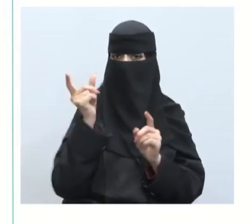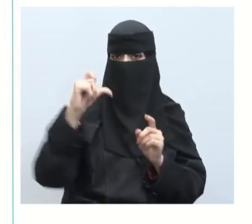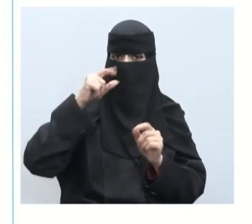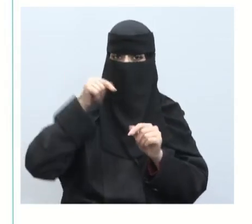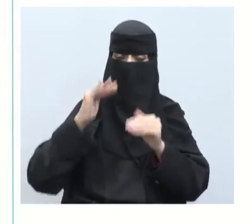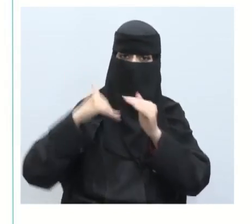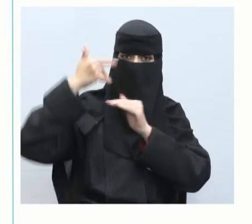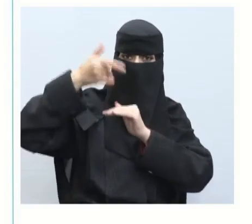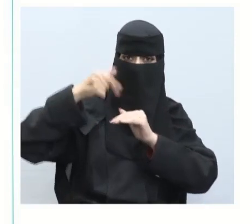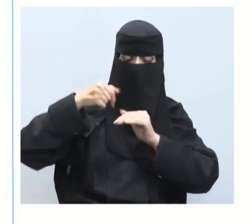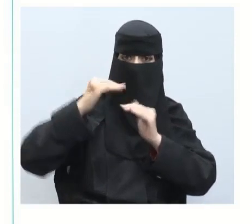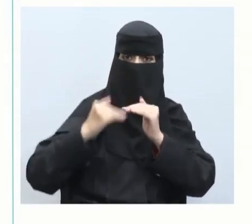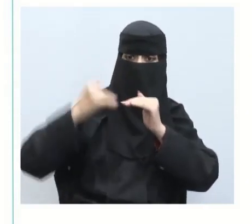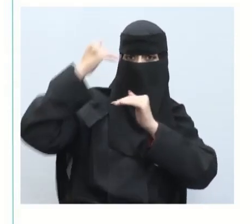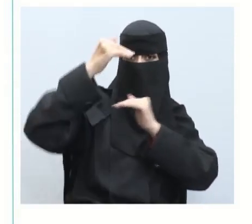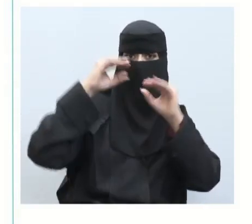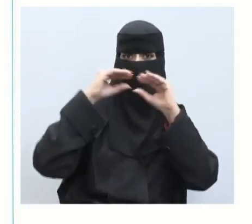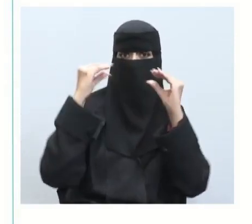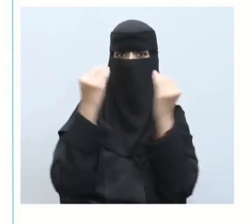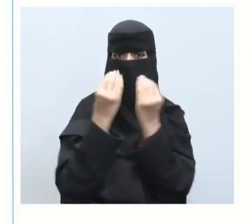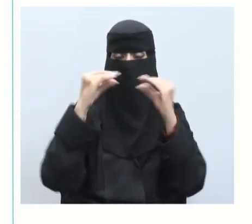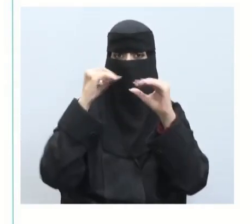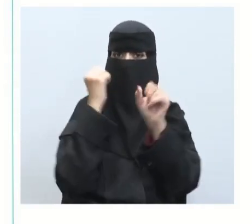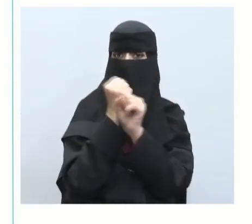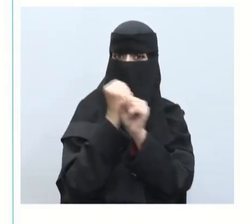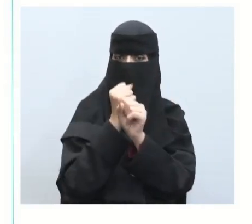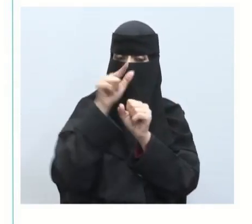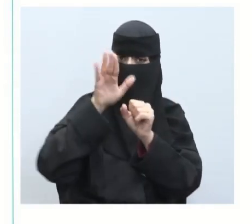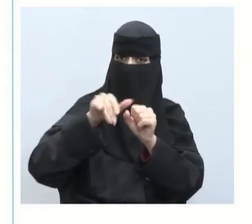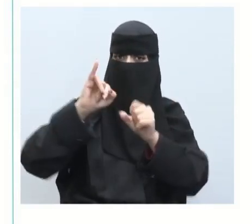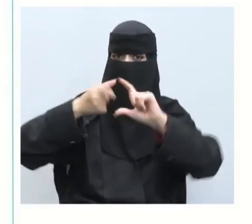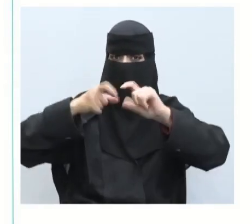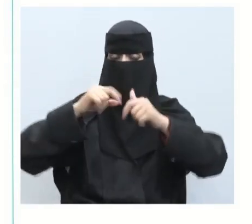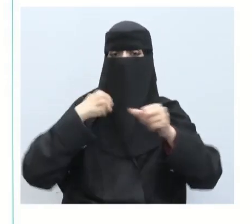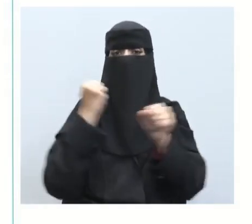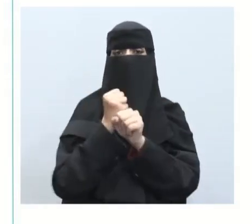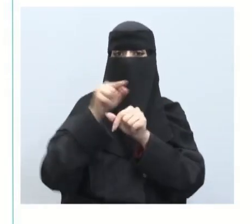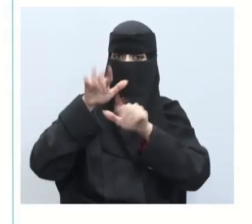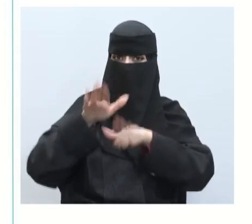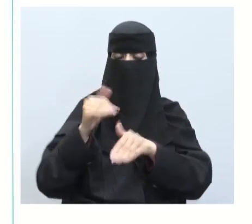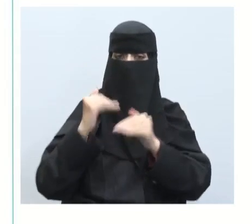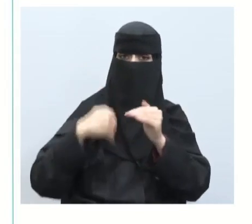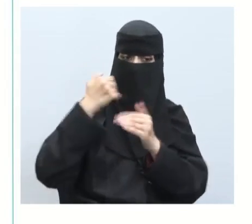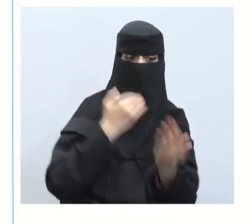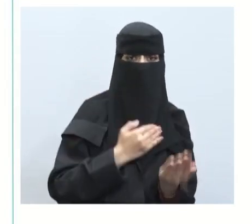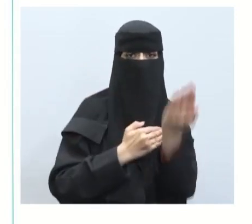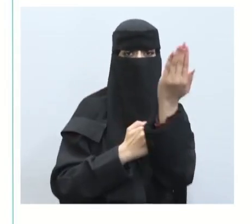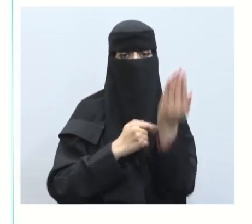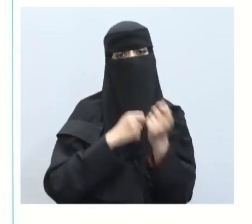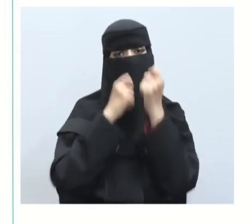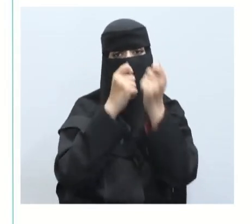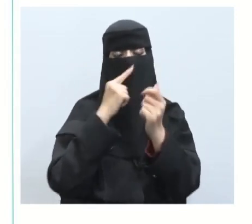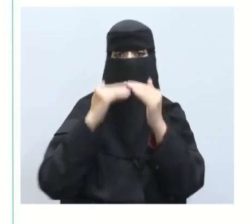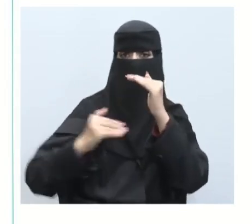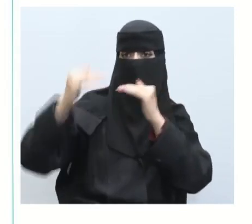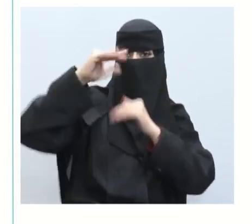المنظمه التي تعمل بها اذا نورا تعمل في منظمه اصبح هنالك منصب اداري شاغر تقدمت الى هذا المنصب ترغب